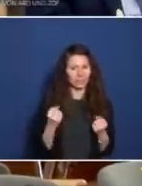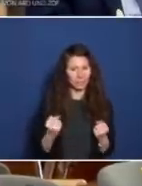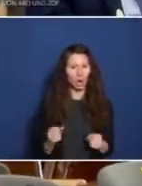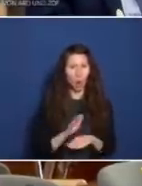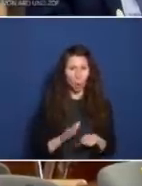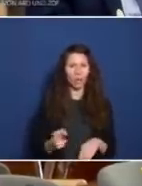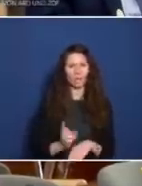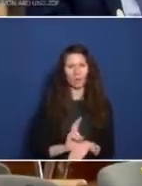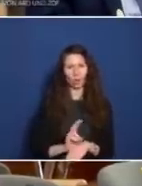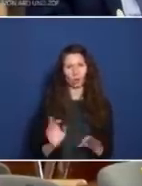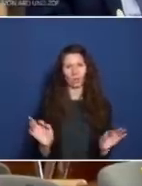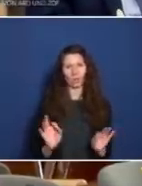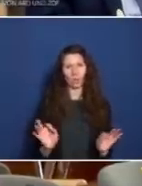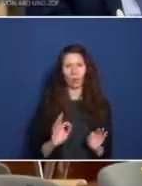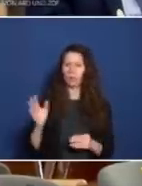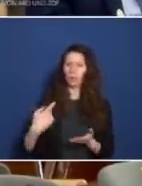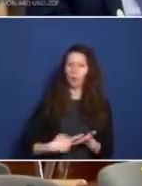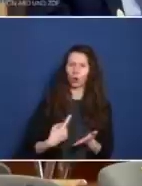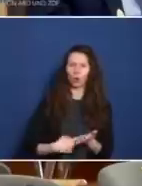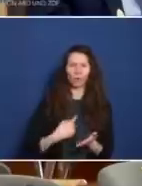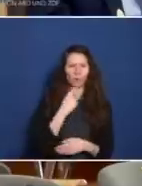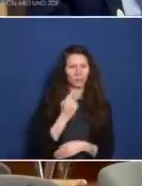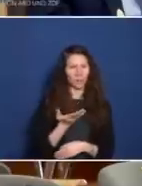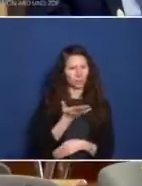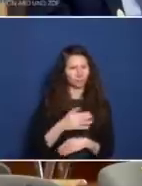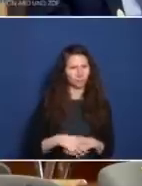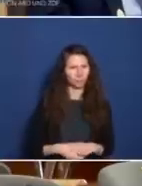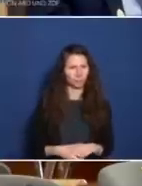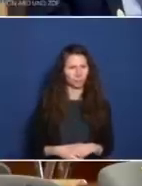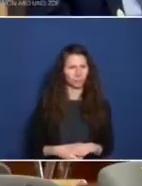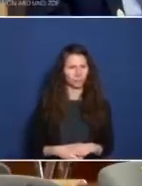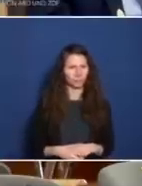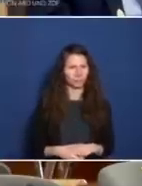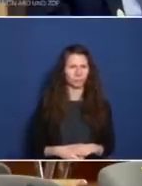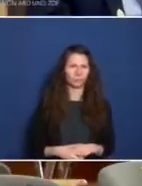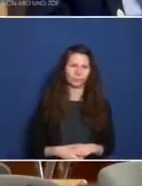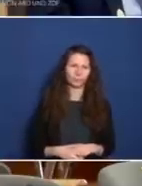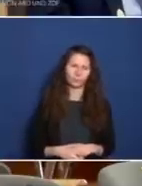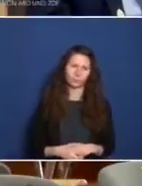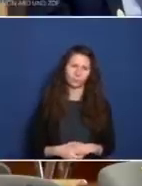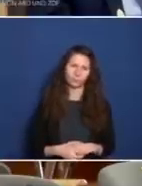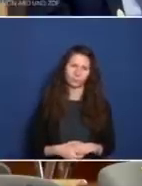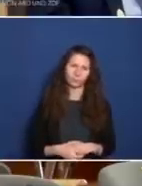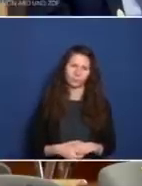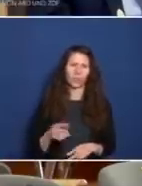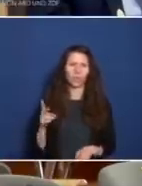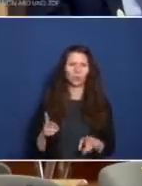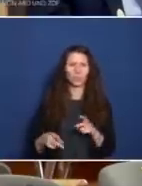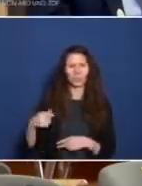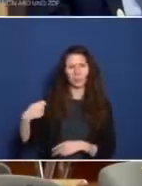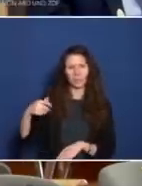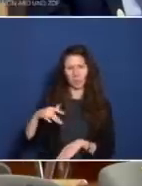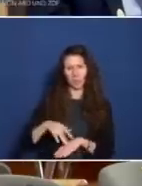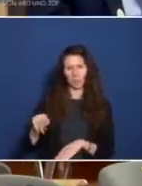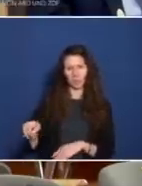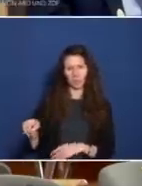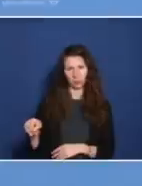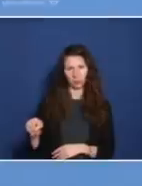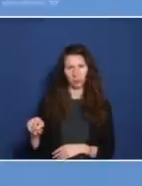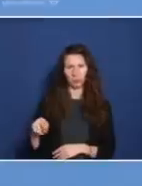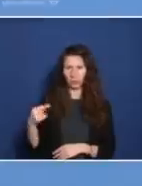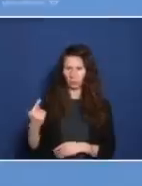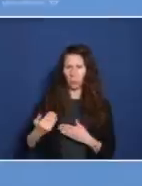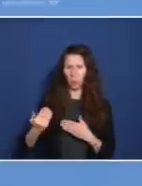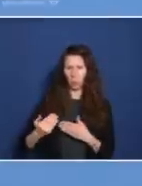erkennbar. Wie stehen Sie zu dieser Forderung? Danke. Ich glaube, die Justizministerin hatte sich dazu